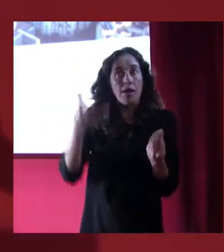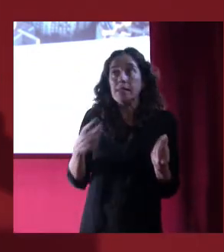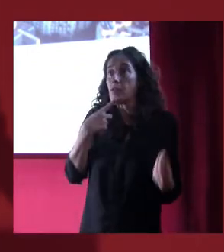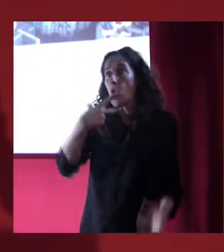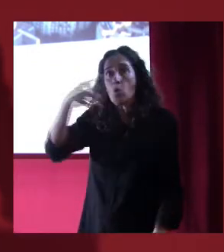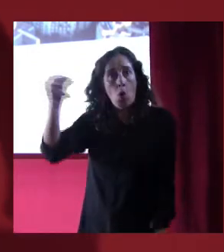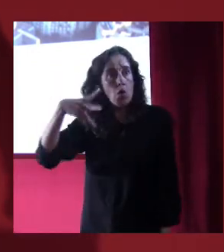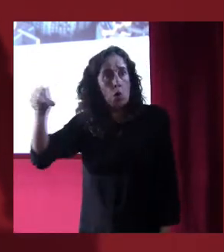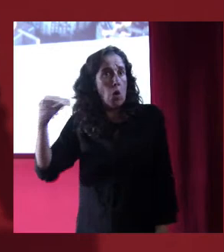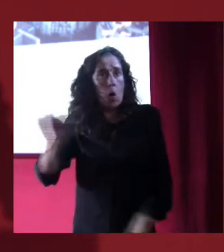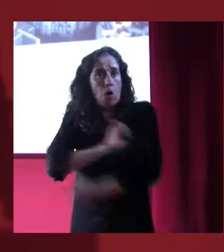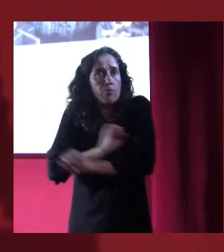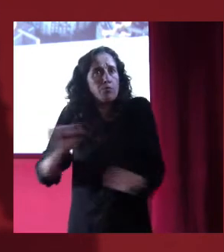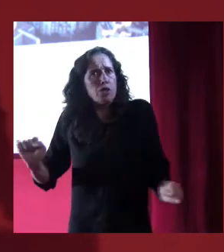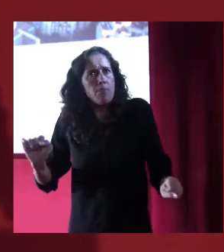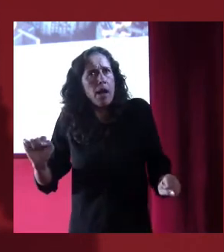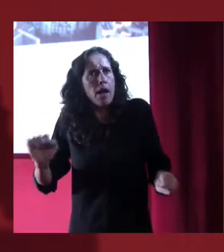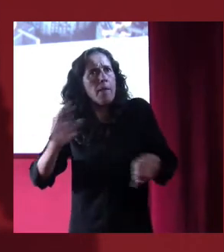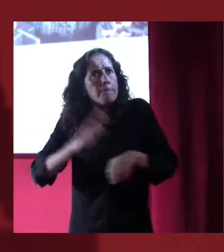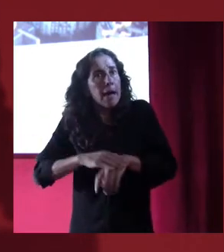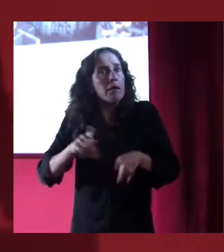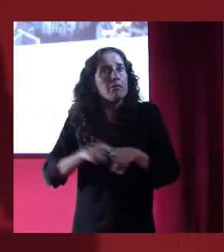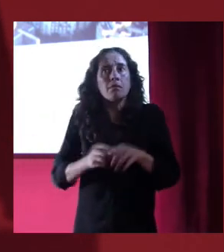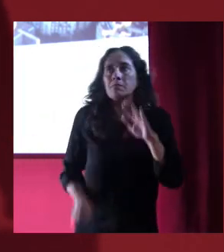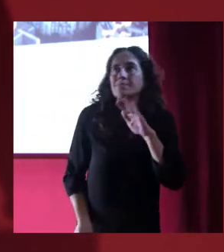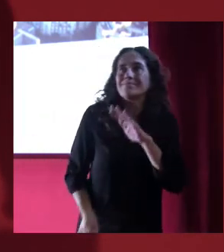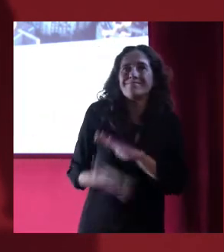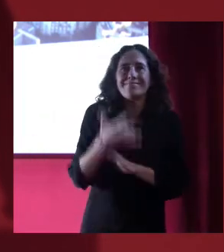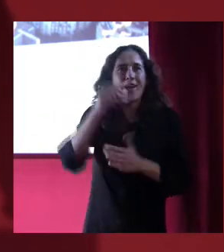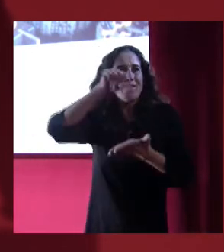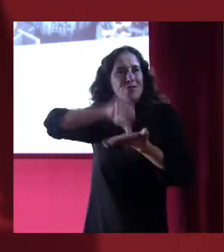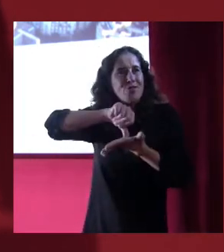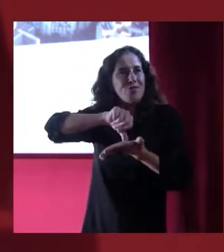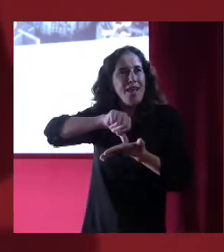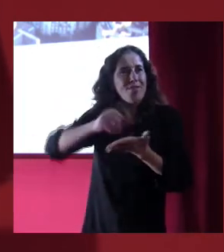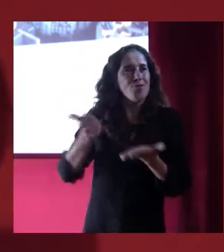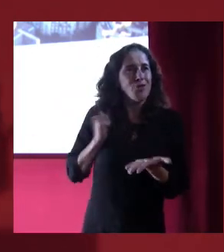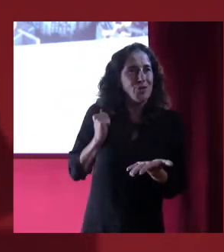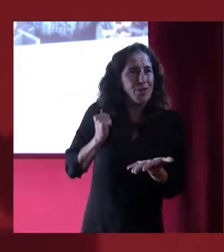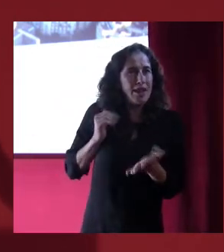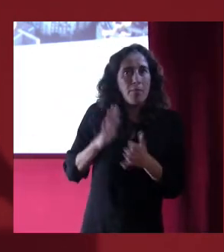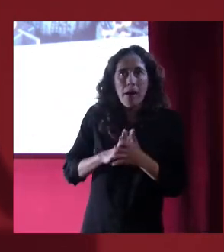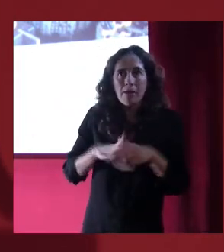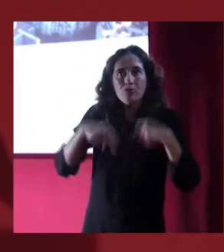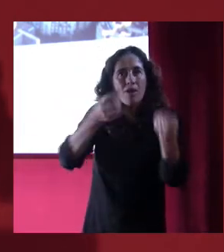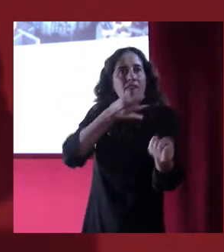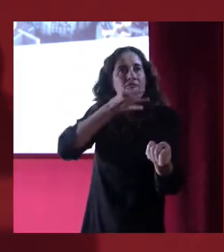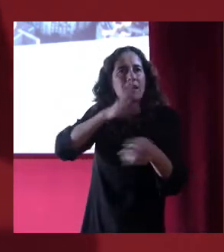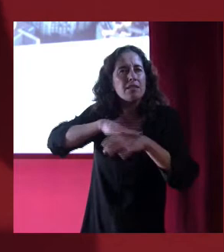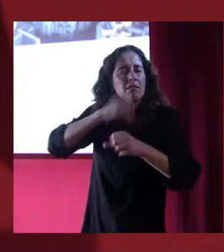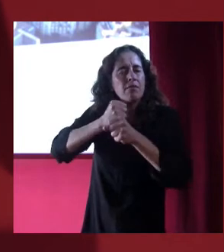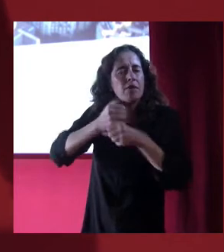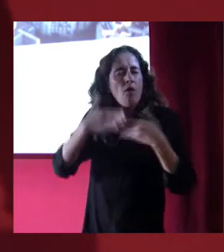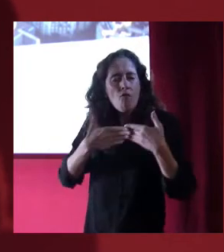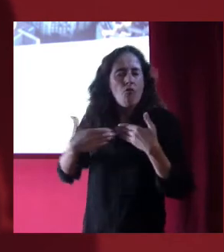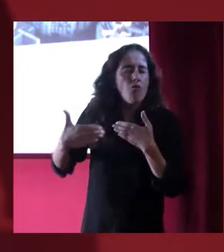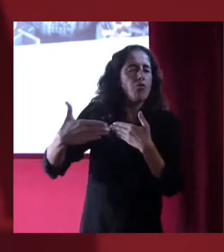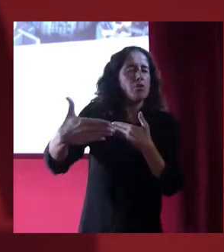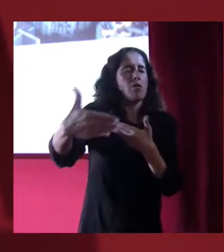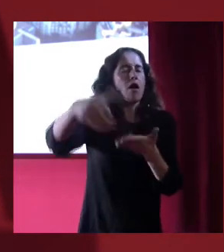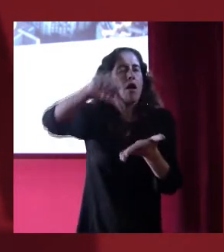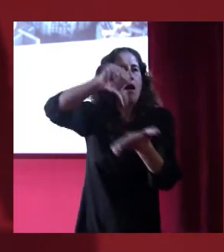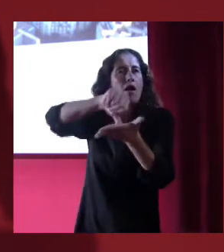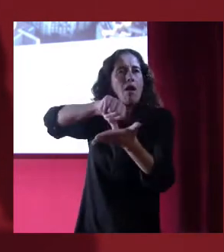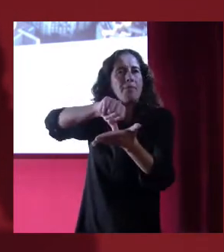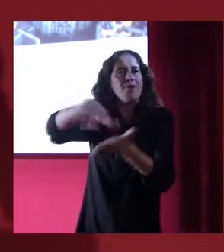sí, per fer possible aquesta ciutat d'oportunitats, per fer possible la feina que tenim per endavant de la gran capital que volem